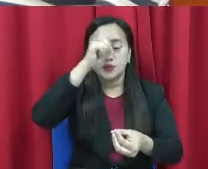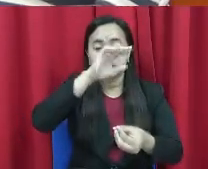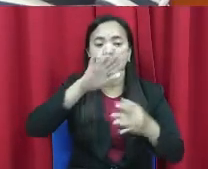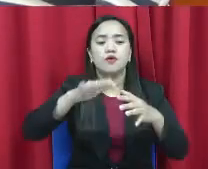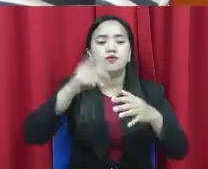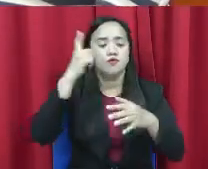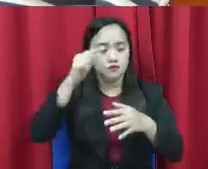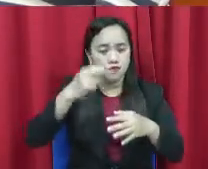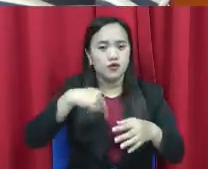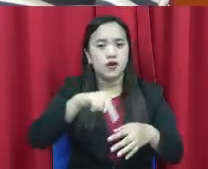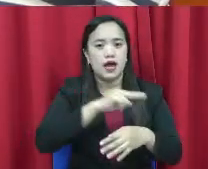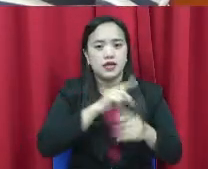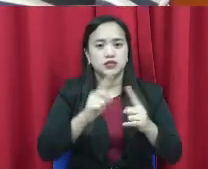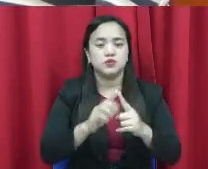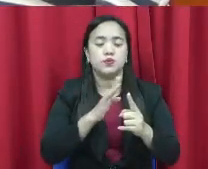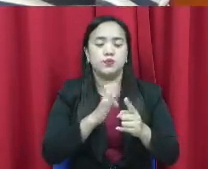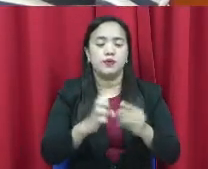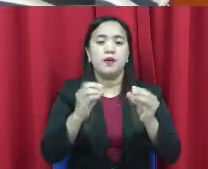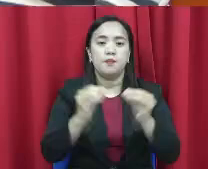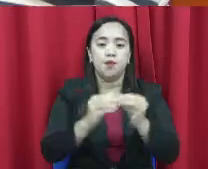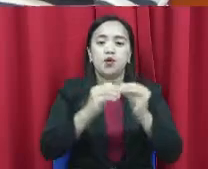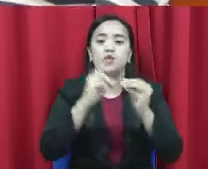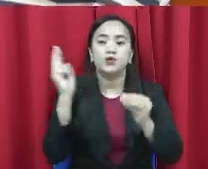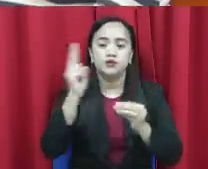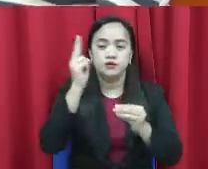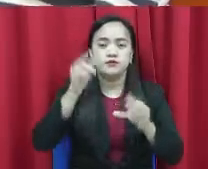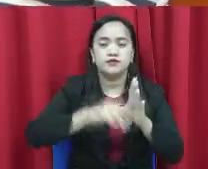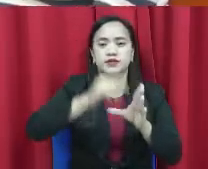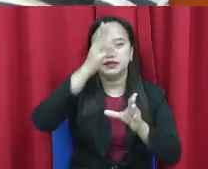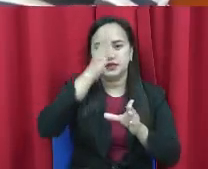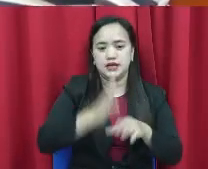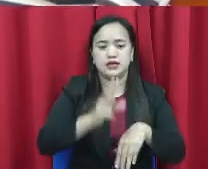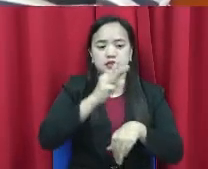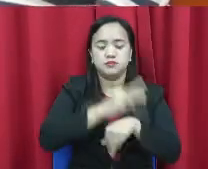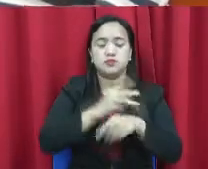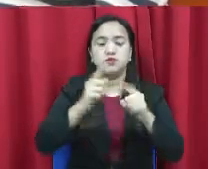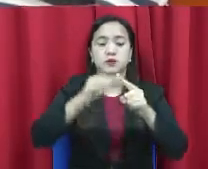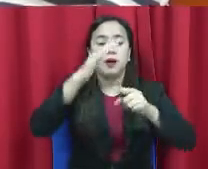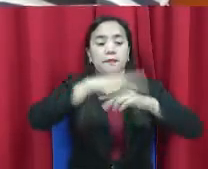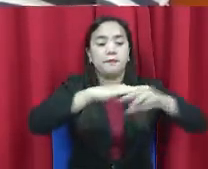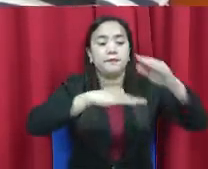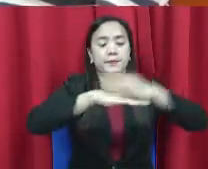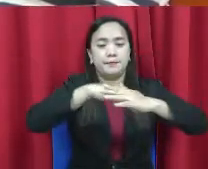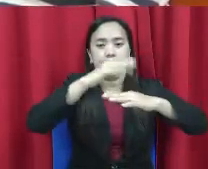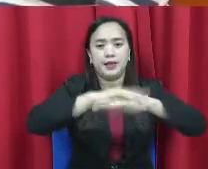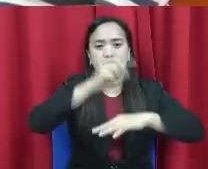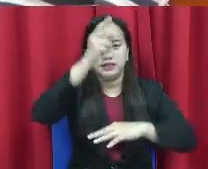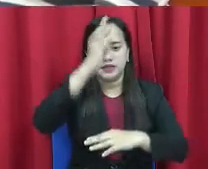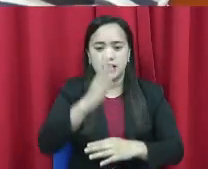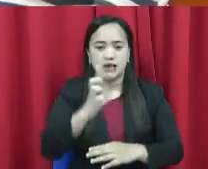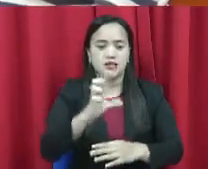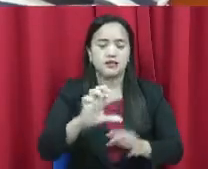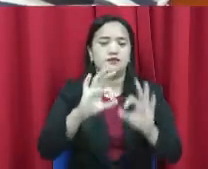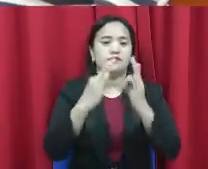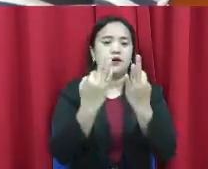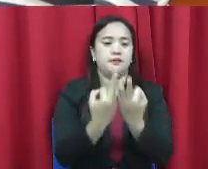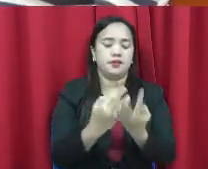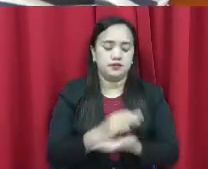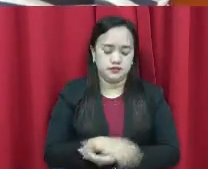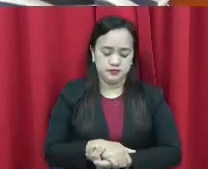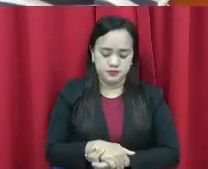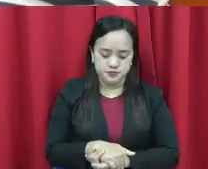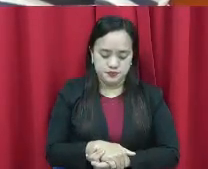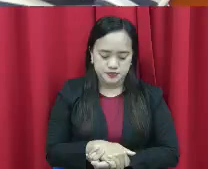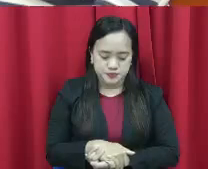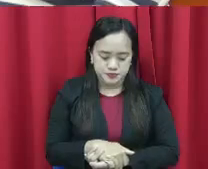nag-edit at makapagbuild ng isang godly family kasi sa panahon po natin ngayon lalo po sa sa ating a